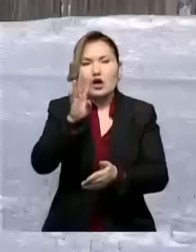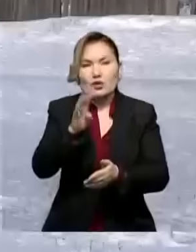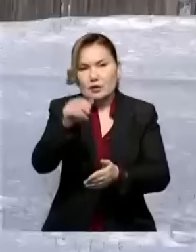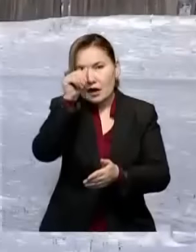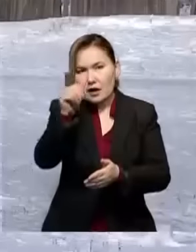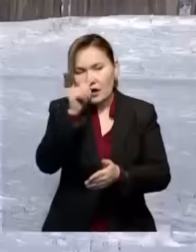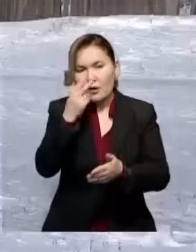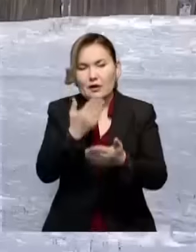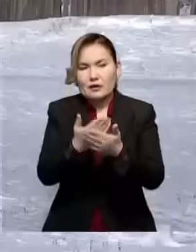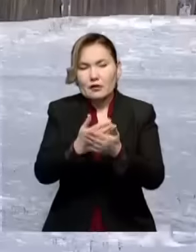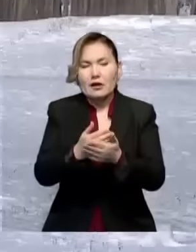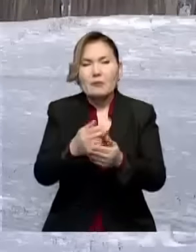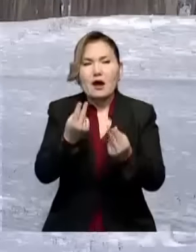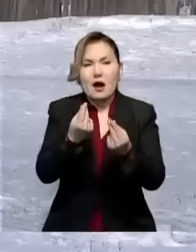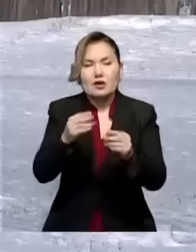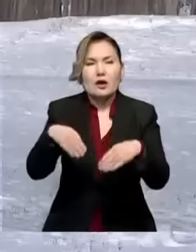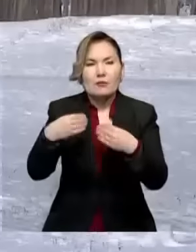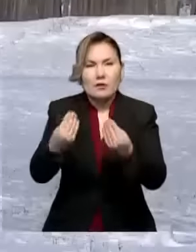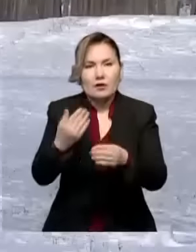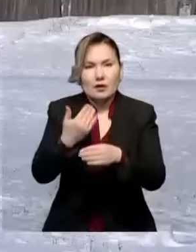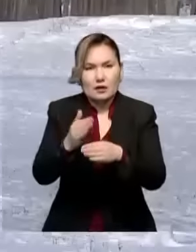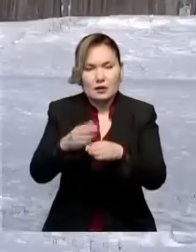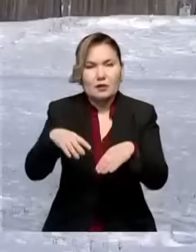есептік көрсеткіштегі грант беру, және де